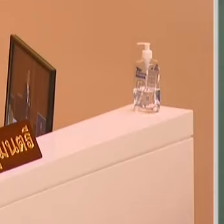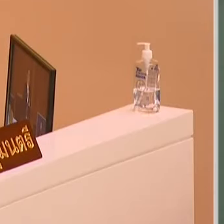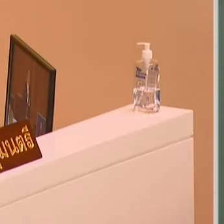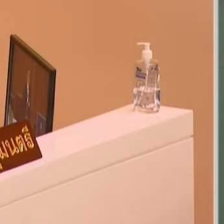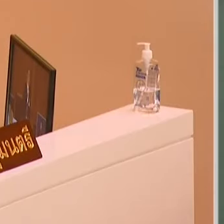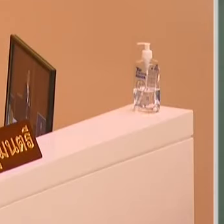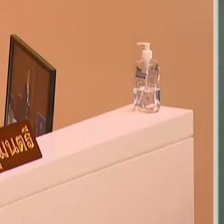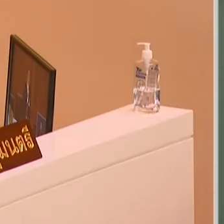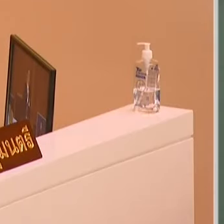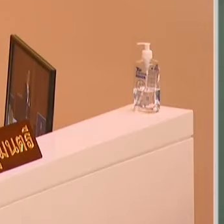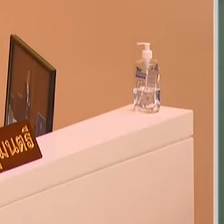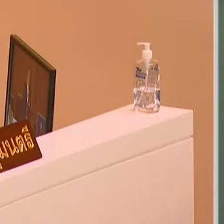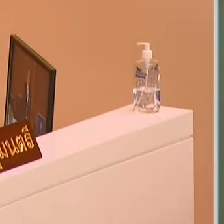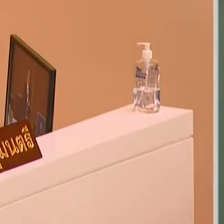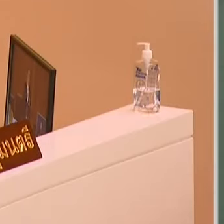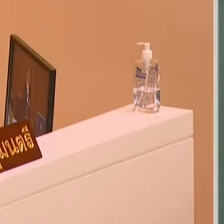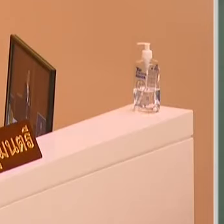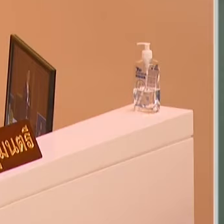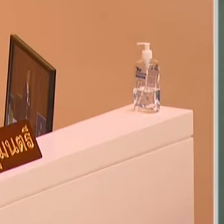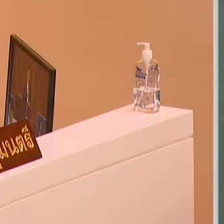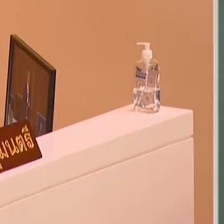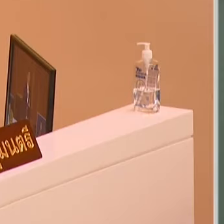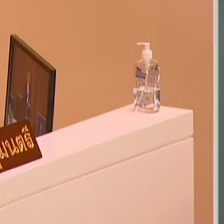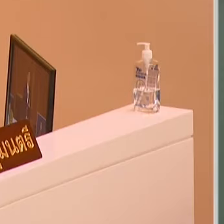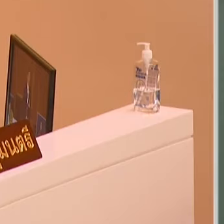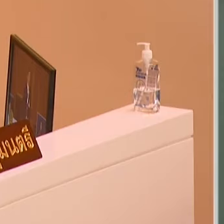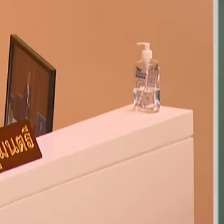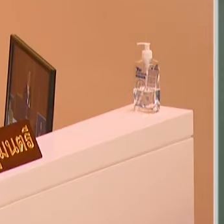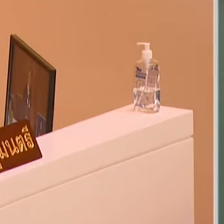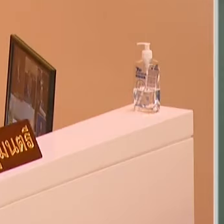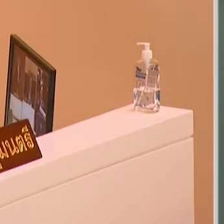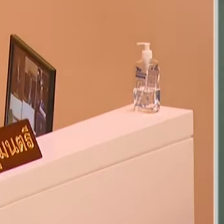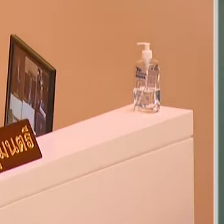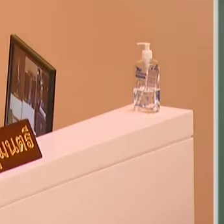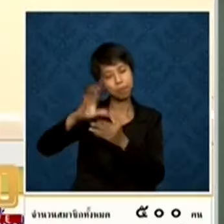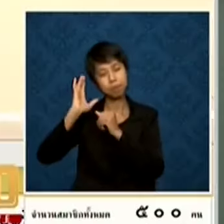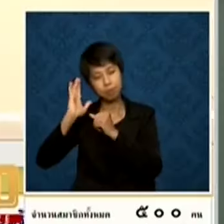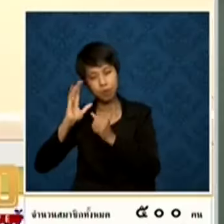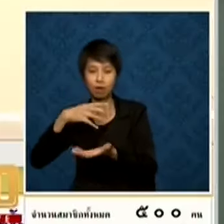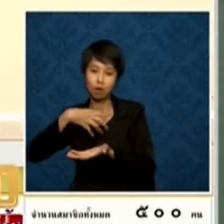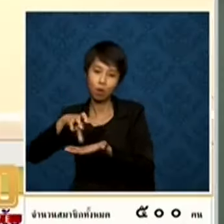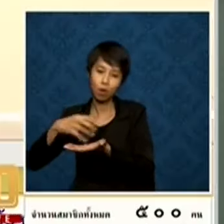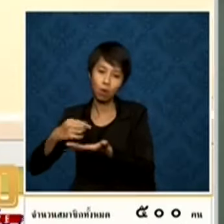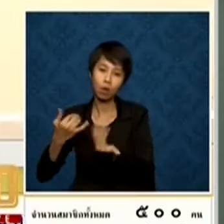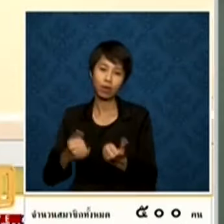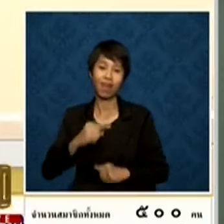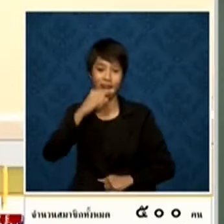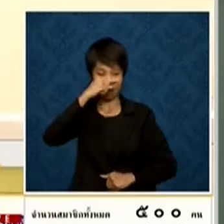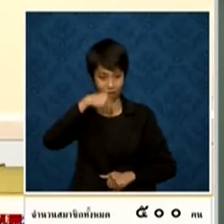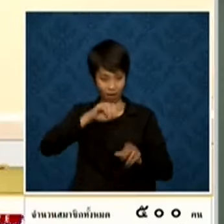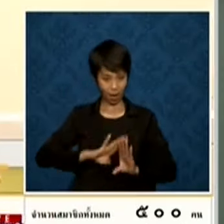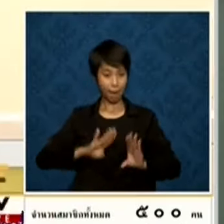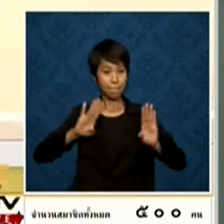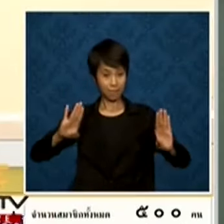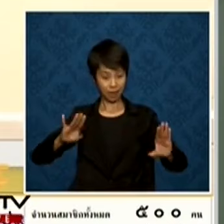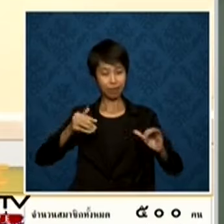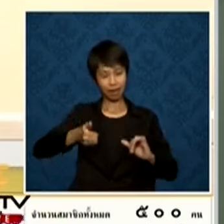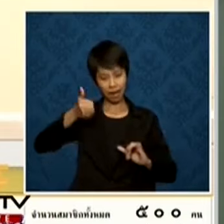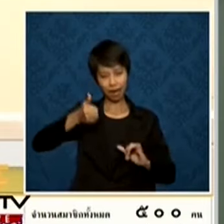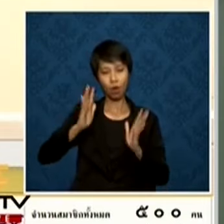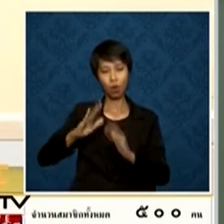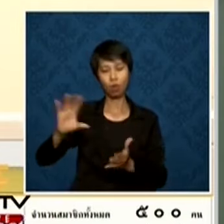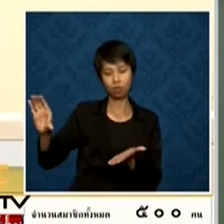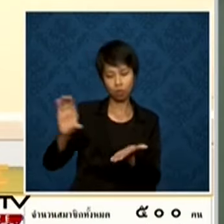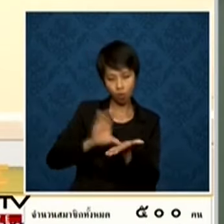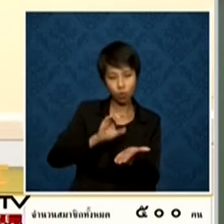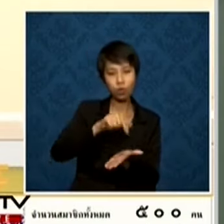ายแบบตั้งรับก็คือชี้แจงแบบตั้งรับระบบราชการหรือว่าทีมงานหลังบ้านนะครับที่จะซัพพอร์ตข้อมูลที่จะท